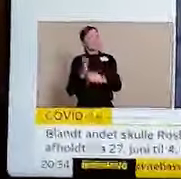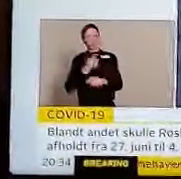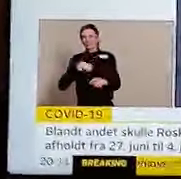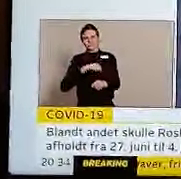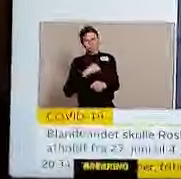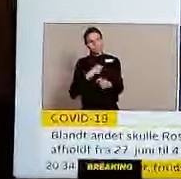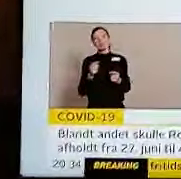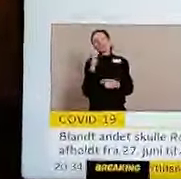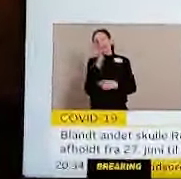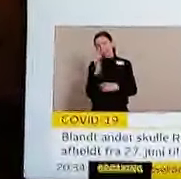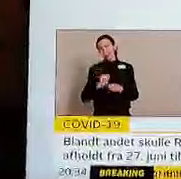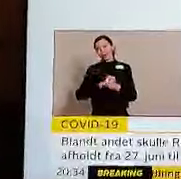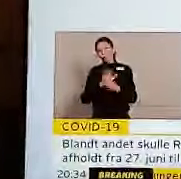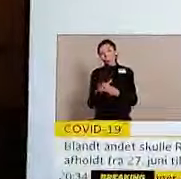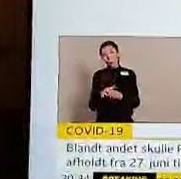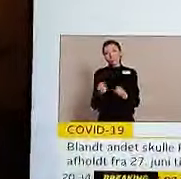ملخصة